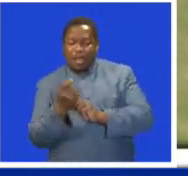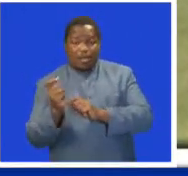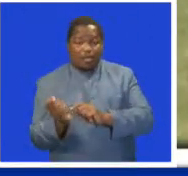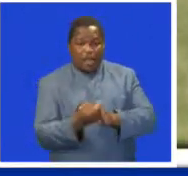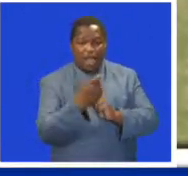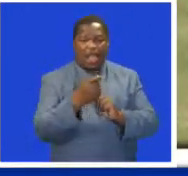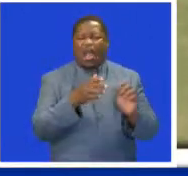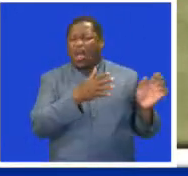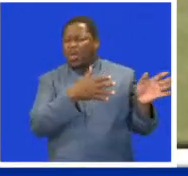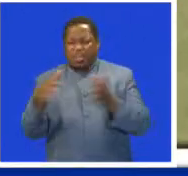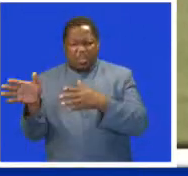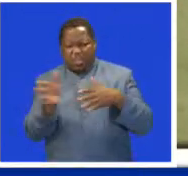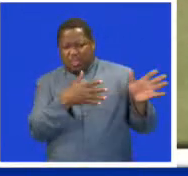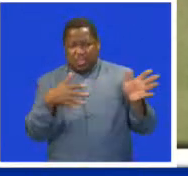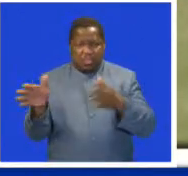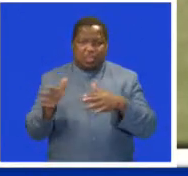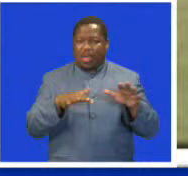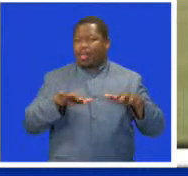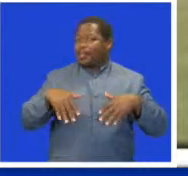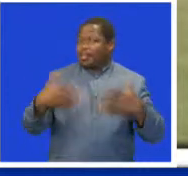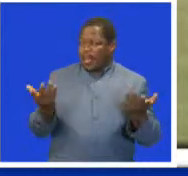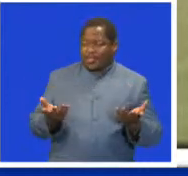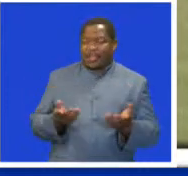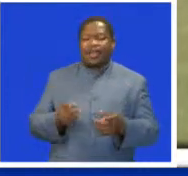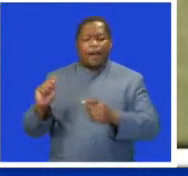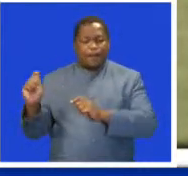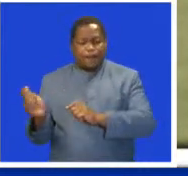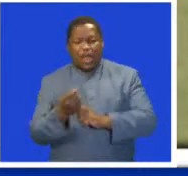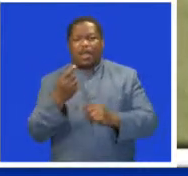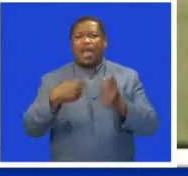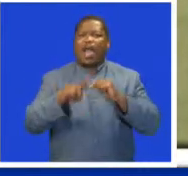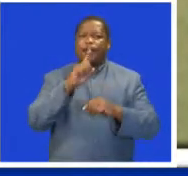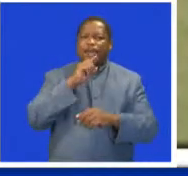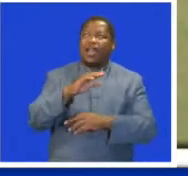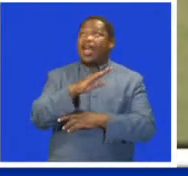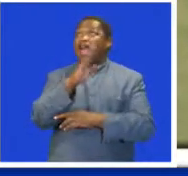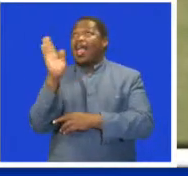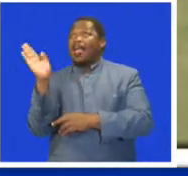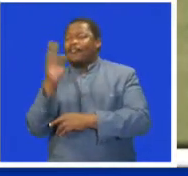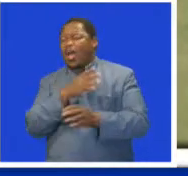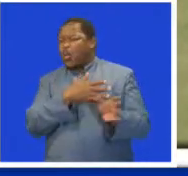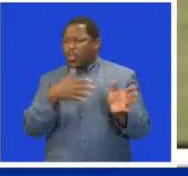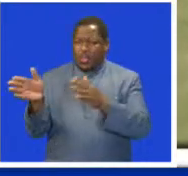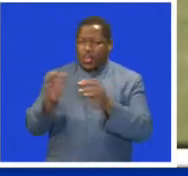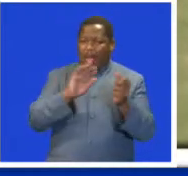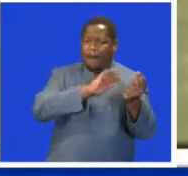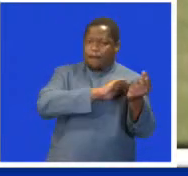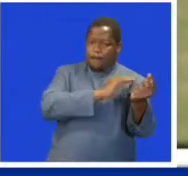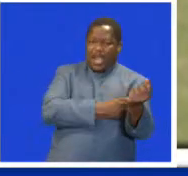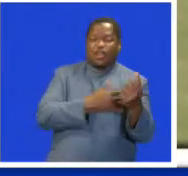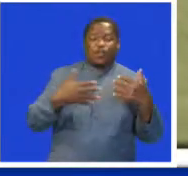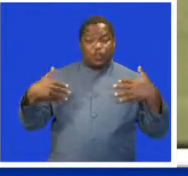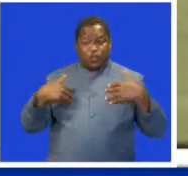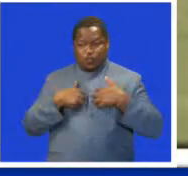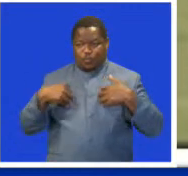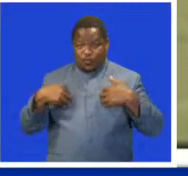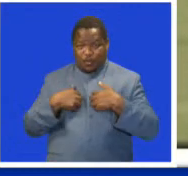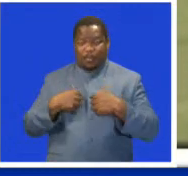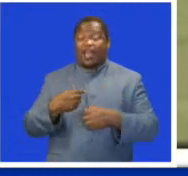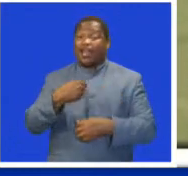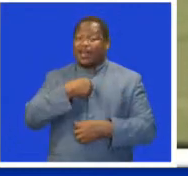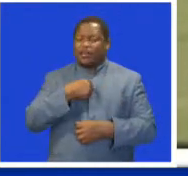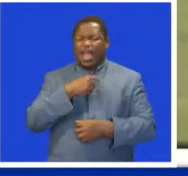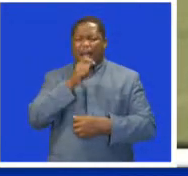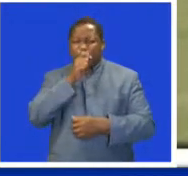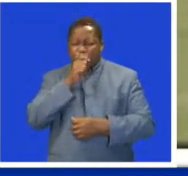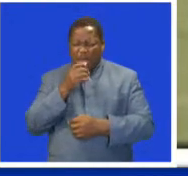blowing like the way beso blow ngawo in the afternoon. So ngicabanga ukuthi kudlala ekseni for me it was a blessing, hence